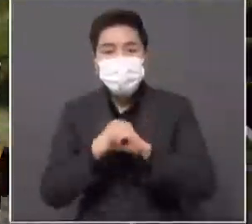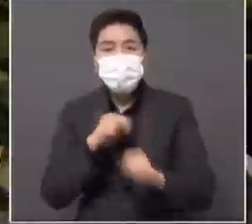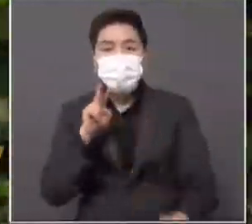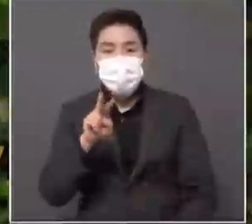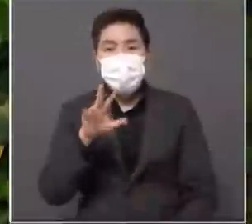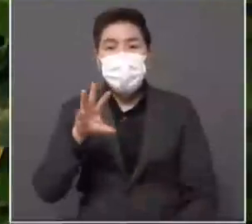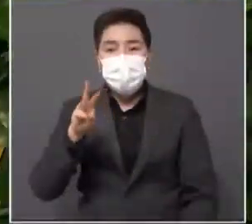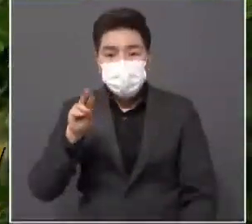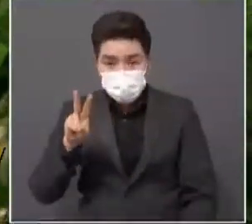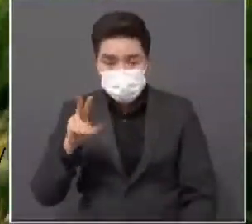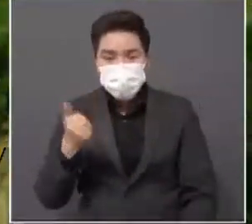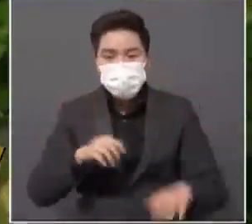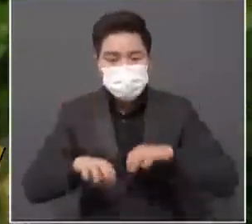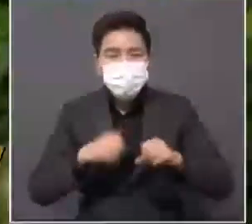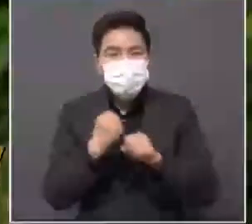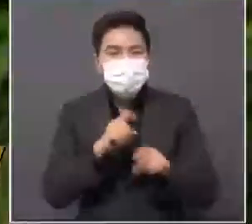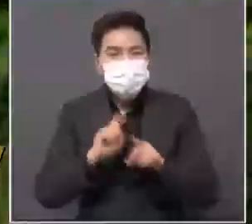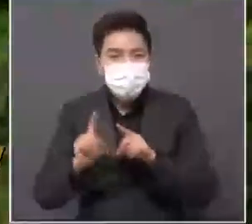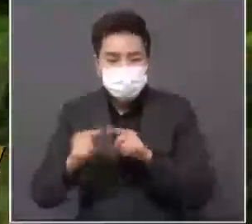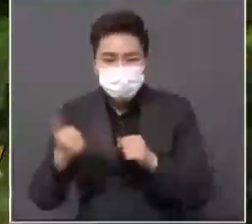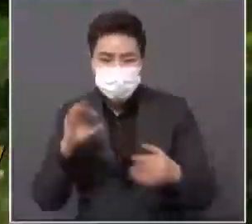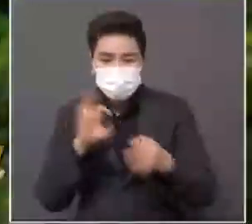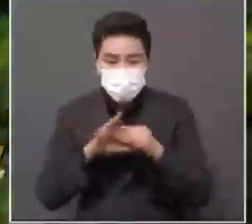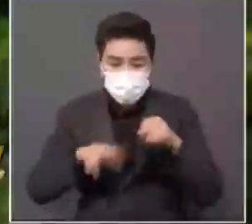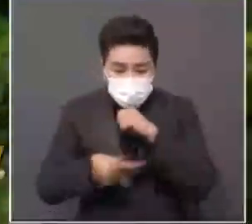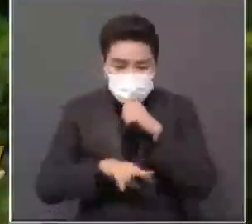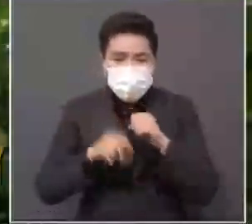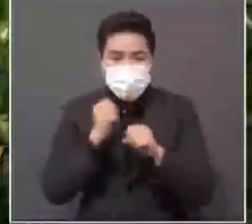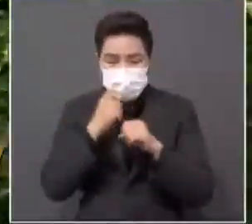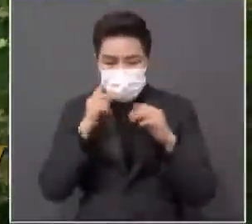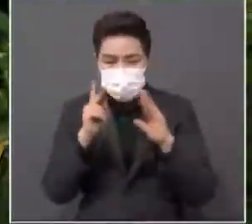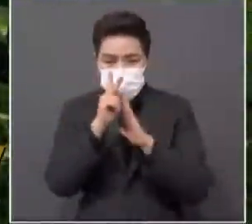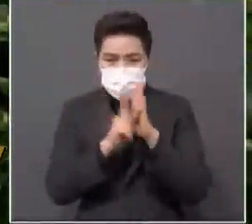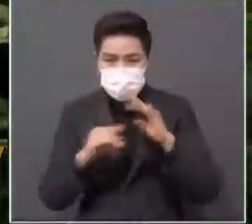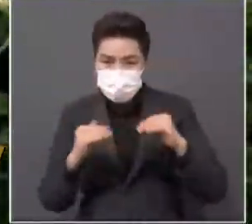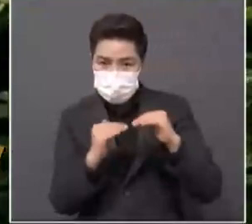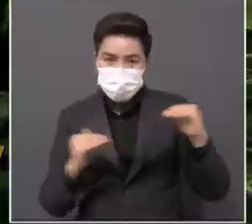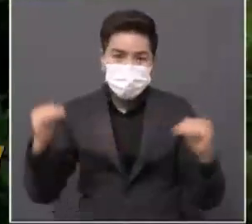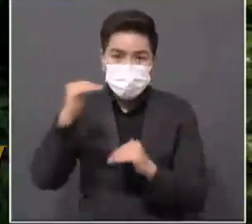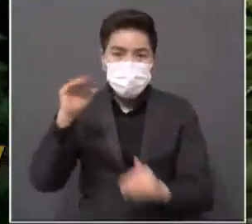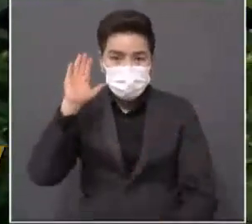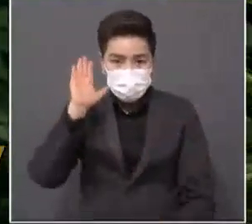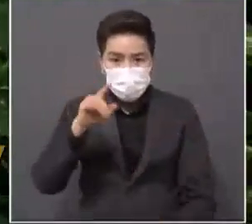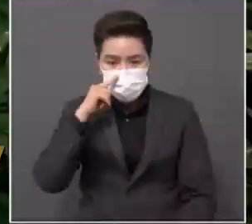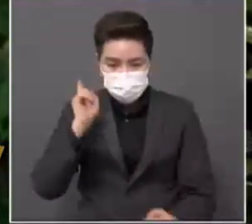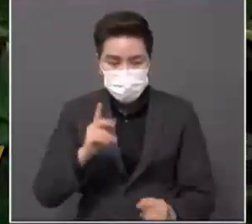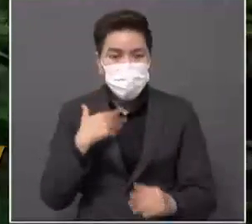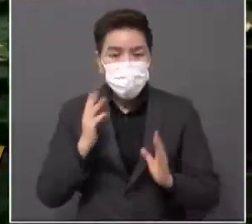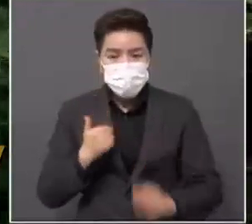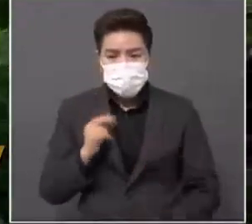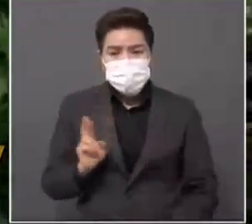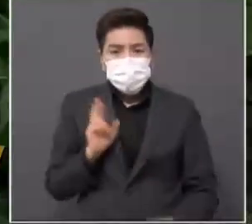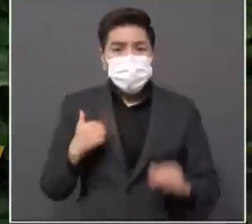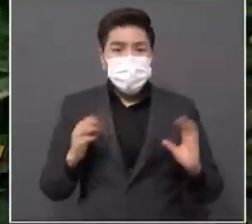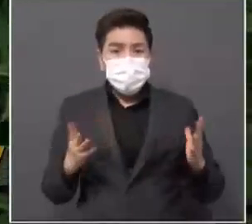2,562การดำเินการใดๆ ทเกี่วของกักนชาต้ไมเป็การละเมิดกฎหมายนะครับโดยเฉพาะการคมครองผู้ไม่ใช้